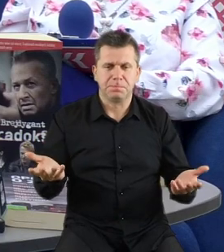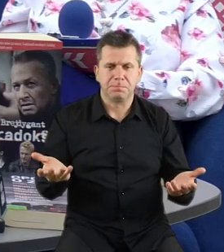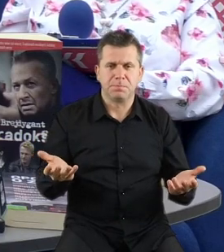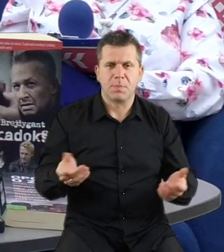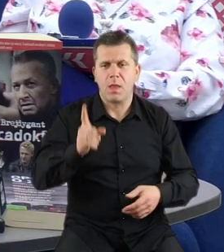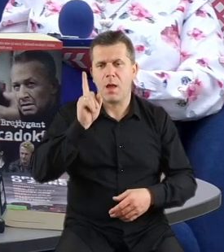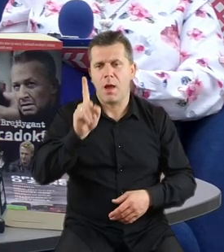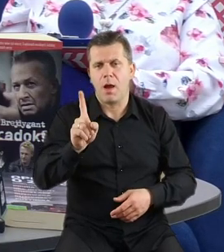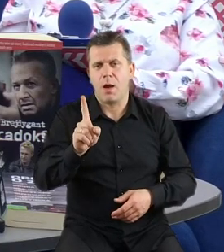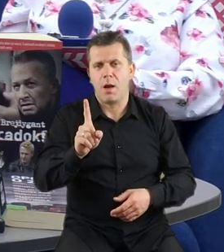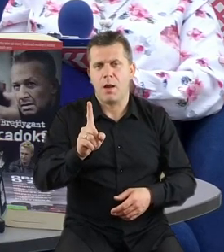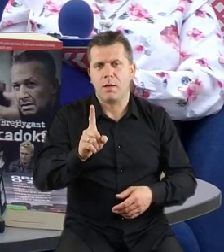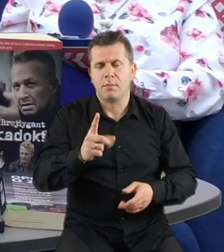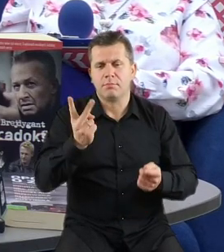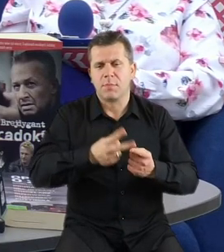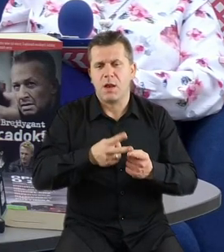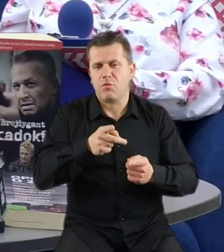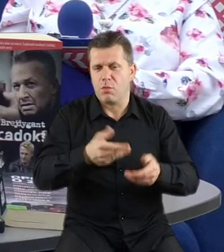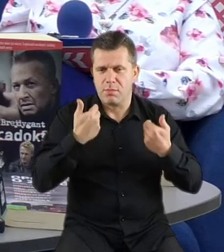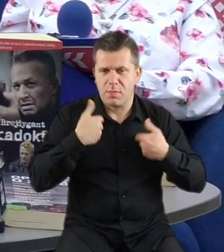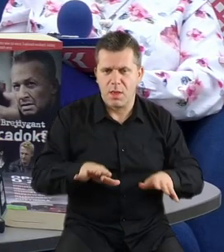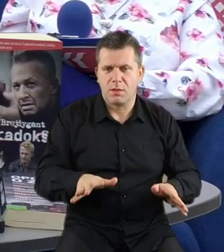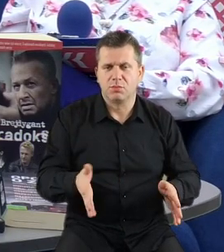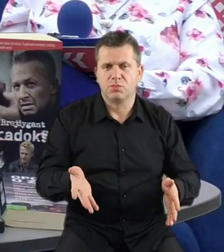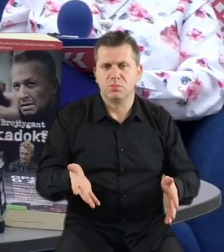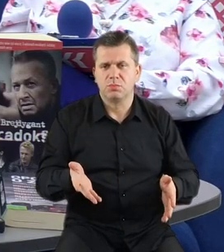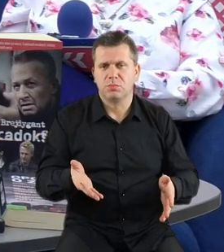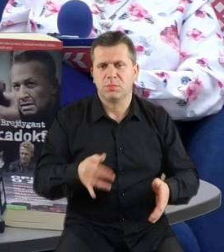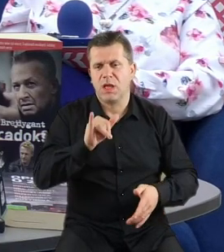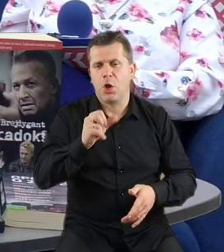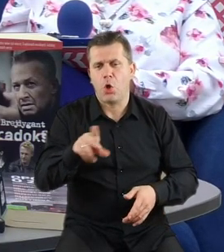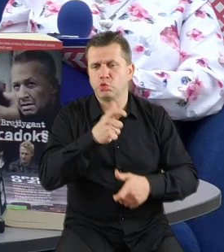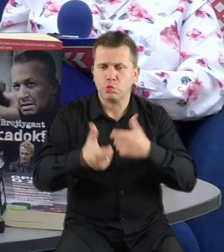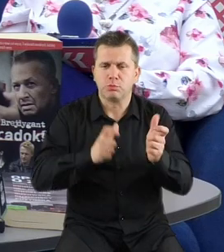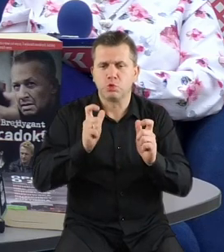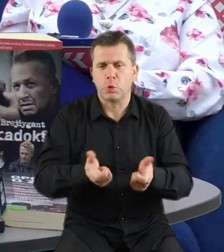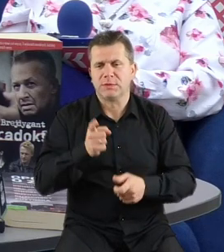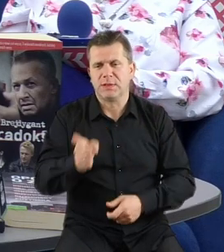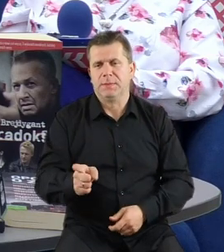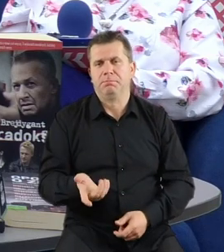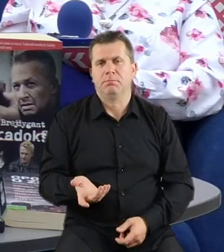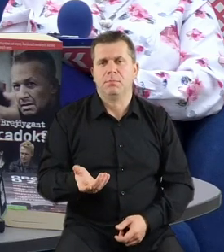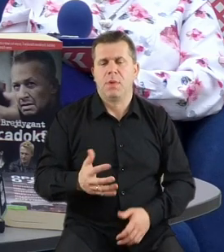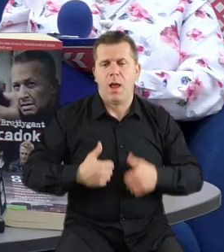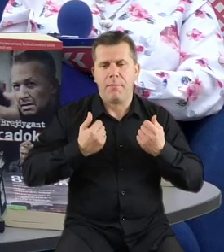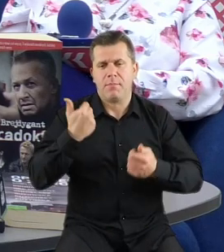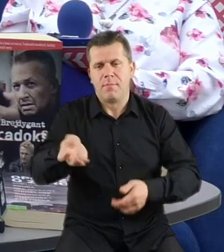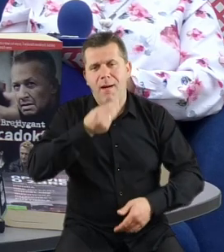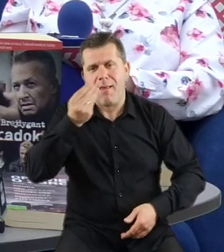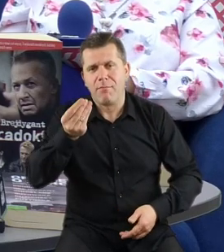ale stacja tego nie chce i Igor zrób coś z tym, żeby to